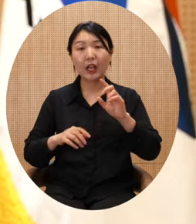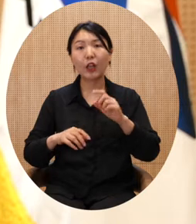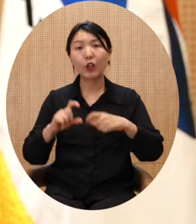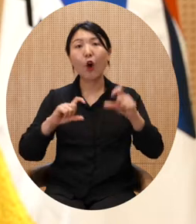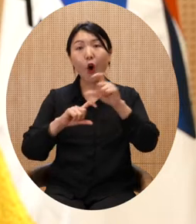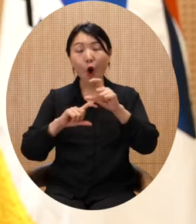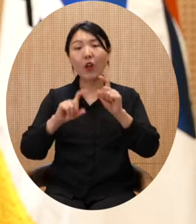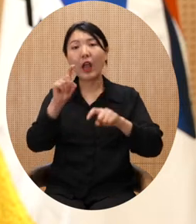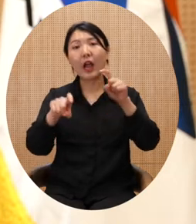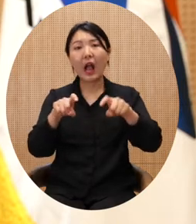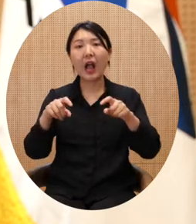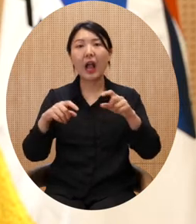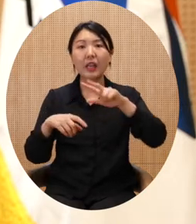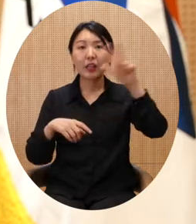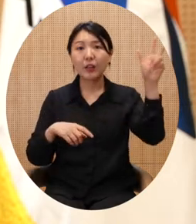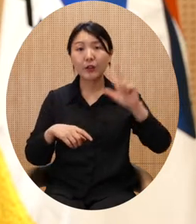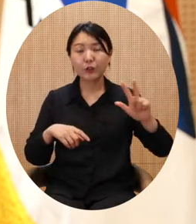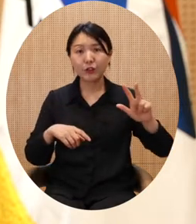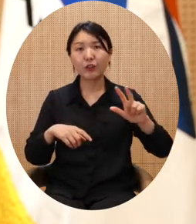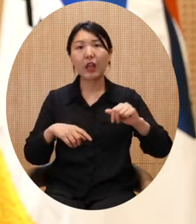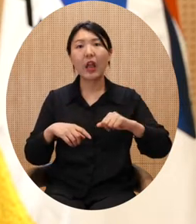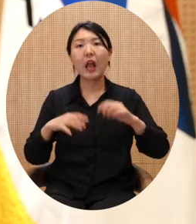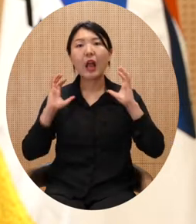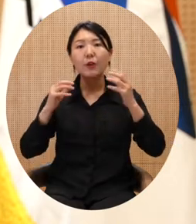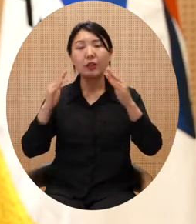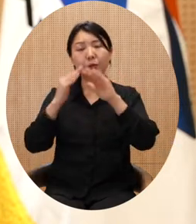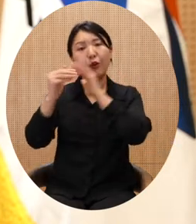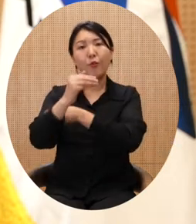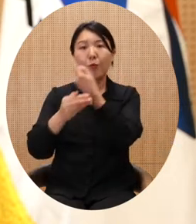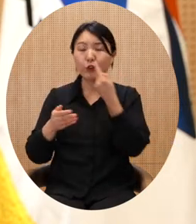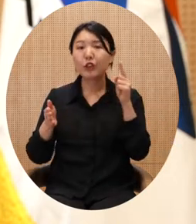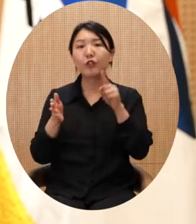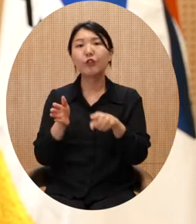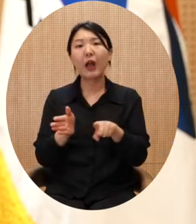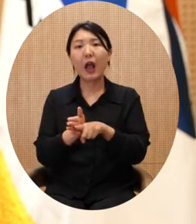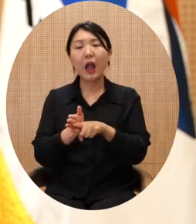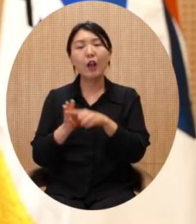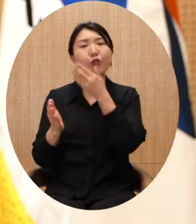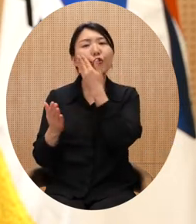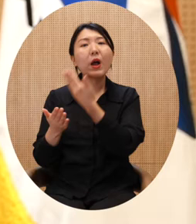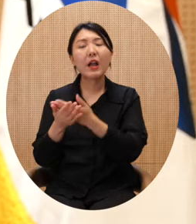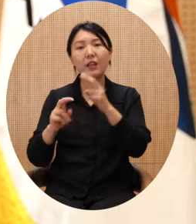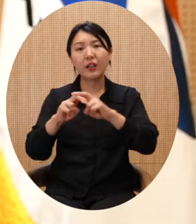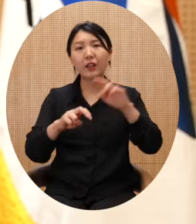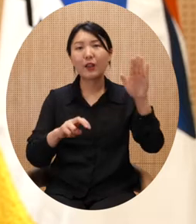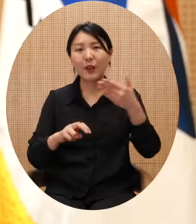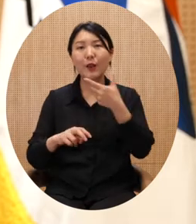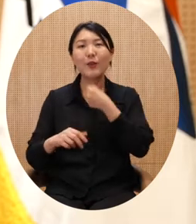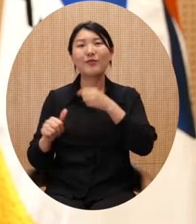나아가 대한민국 아동주거권 보장을 위한 귀한 한걸음이 되길 바랍니다.